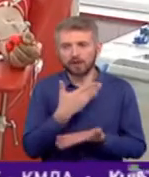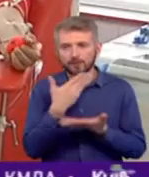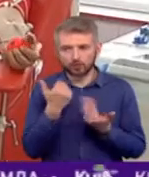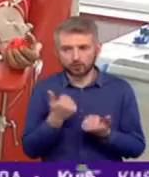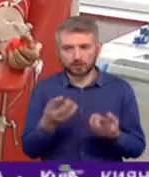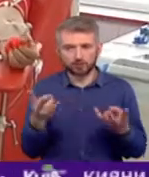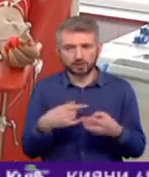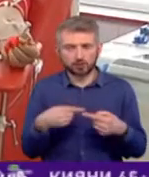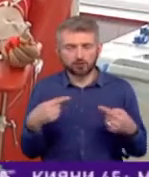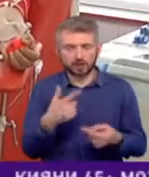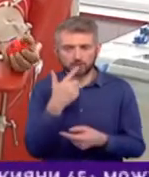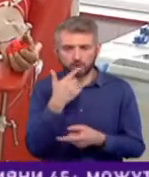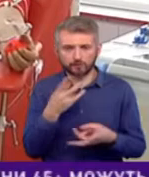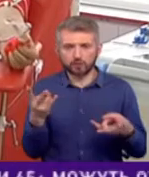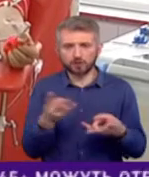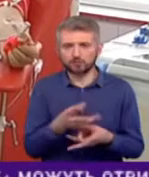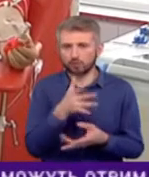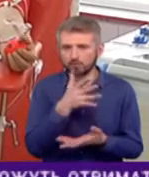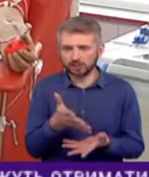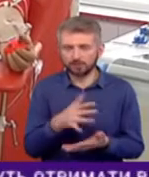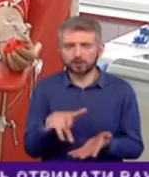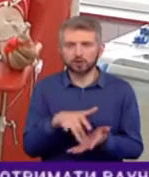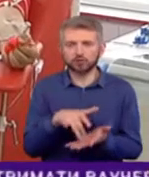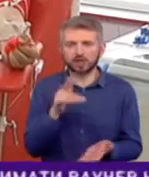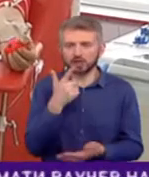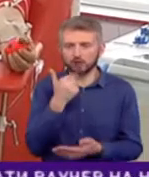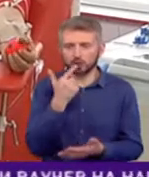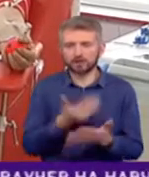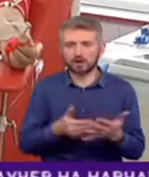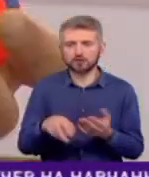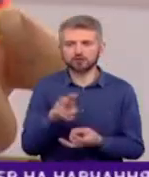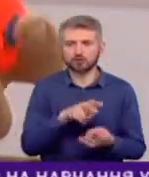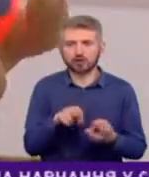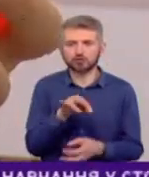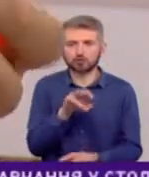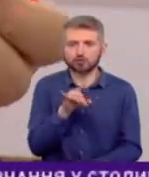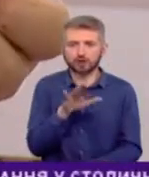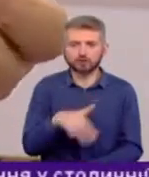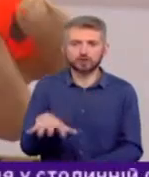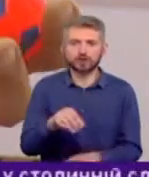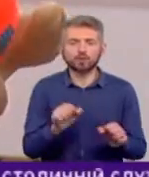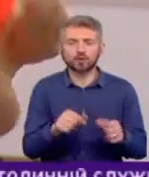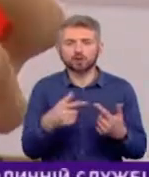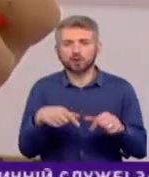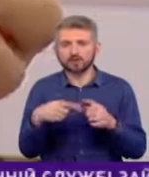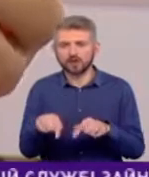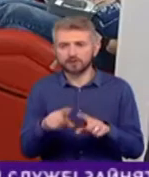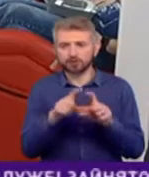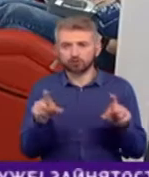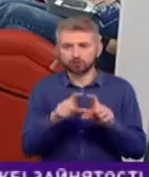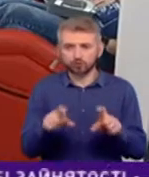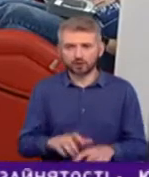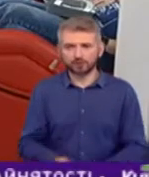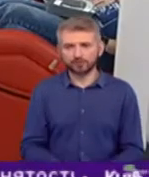необхідних компонентів крові потрібної миті у міському центрі крові радять шукати донорів у усіх можливих організаціях та структурах.